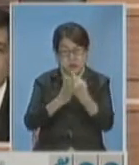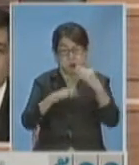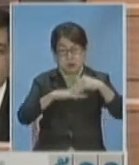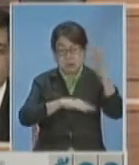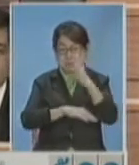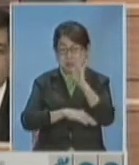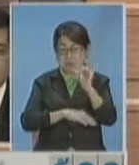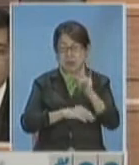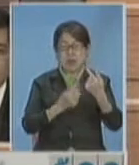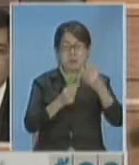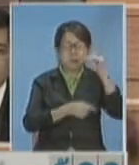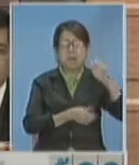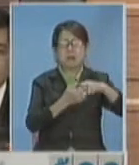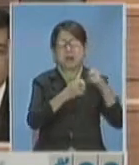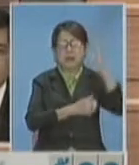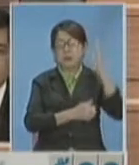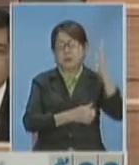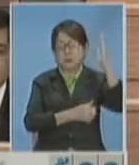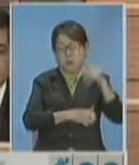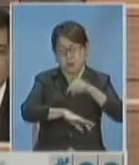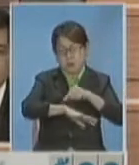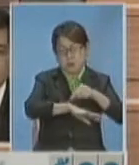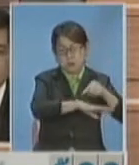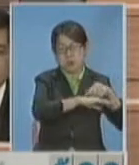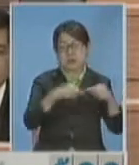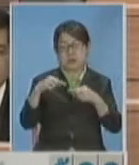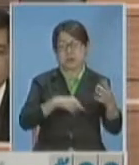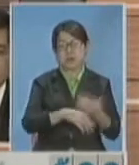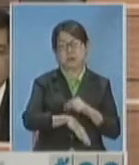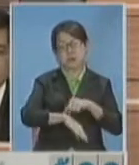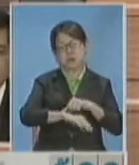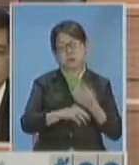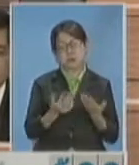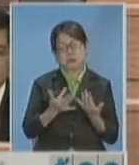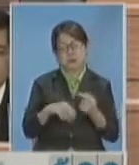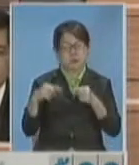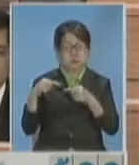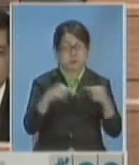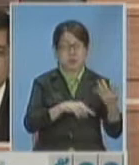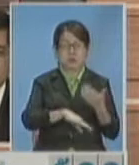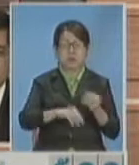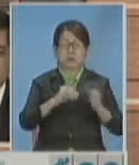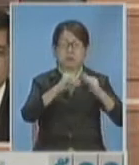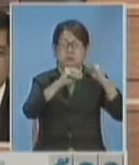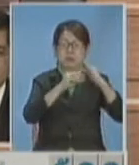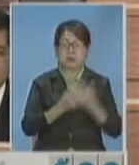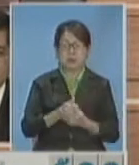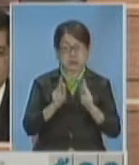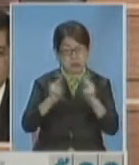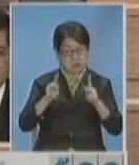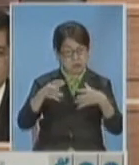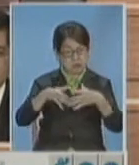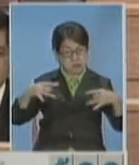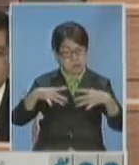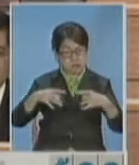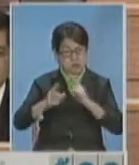ต่เป็นเพราะมีการประท้วงตลอดเวลามันถึงใช้มากไงครับและข้อตกลงของวิปก็บอกกันแล้วนะครับ